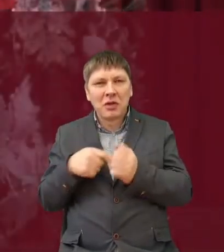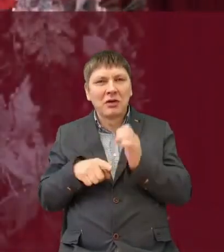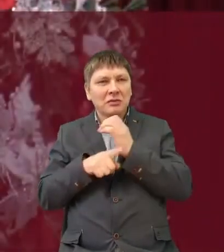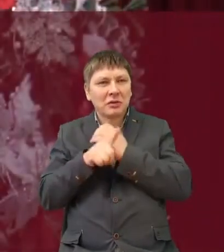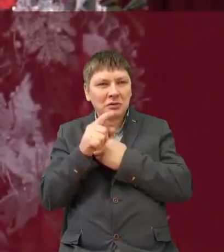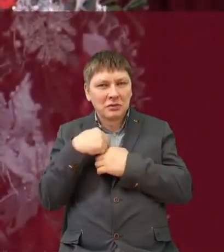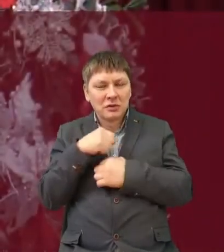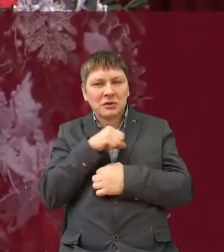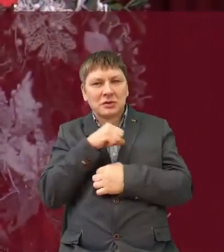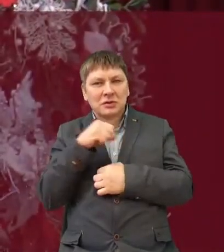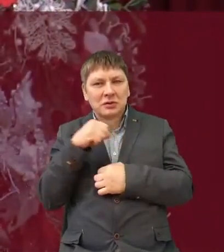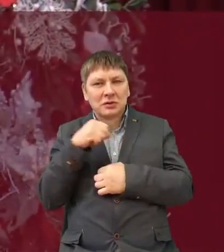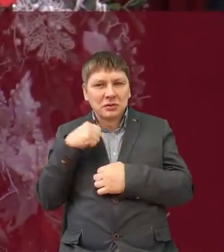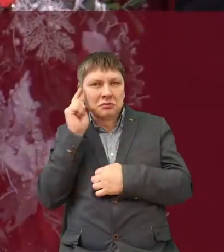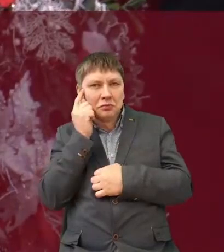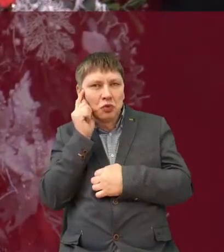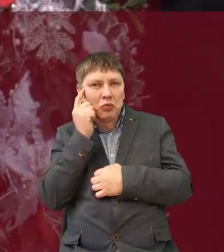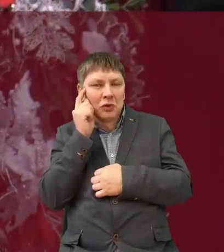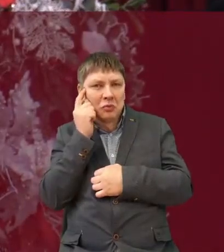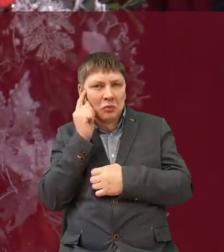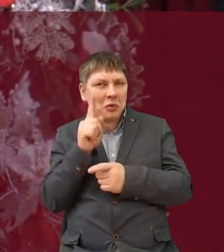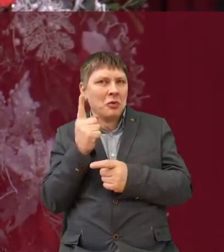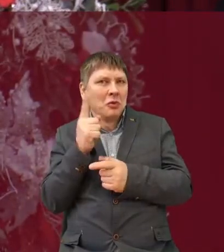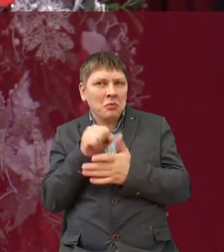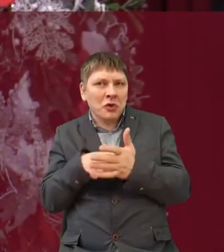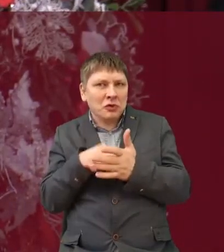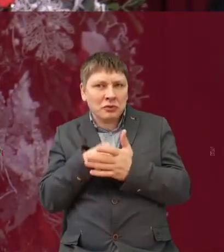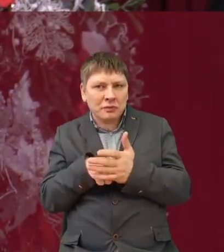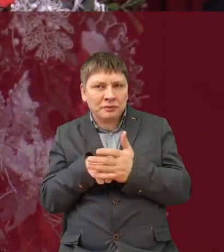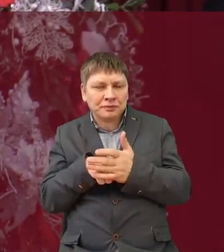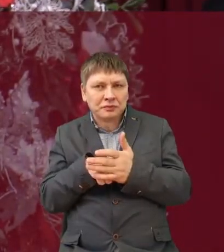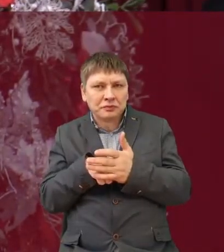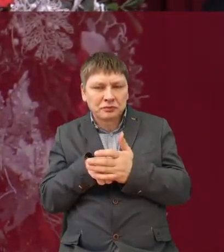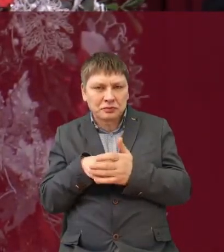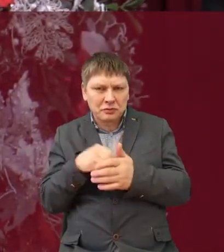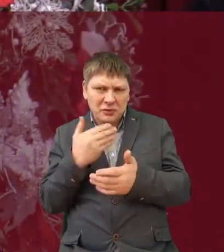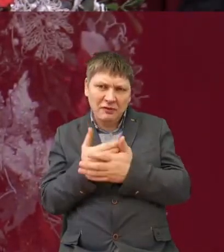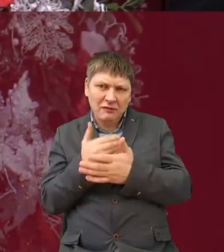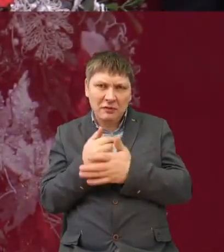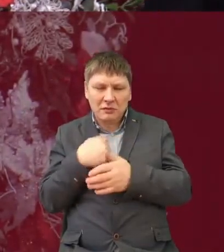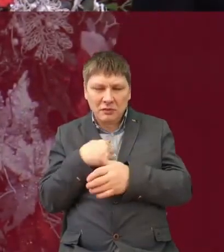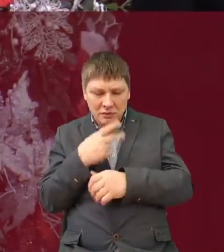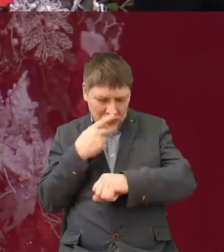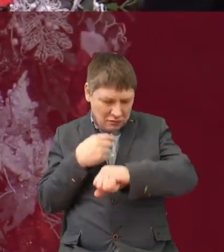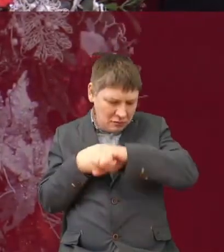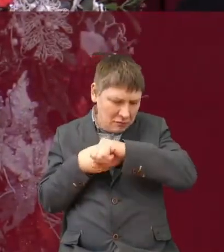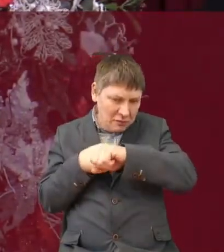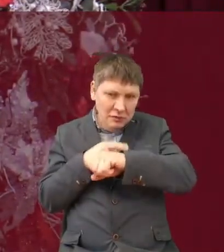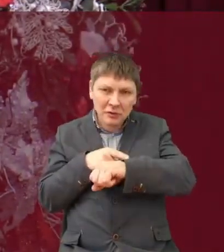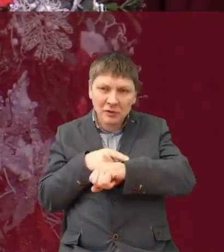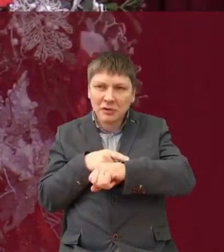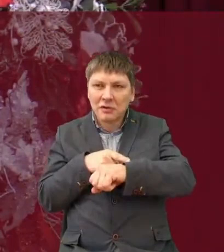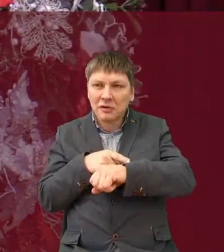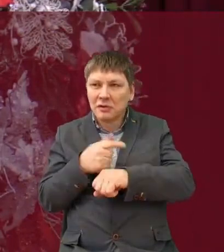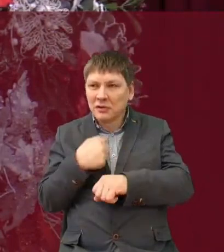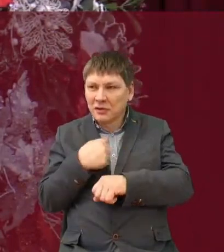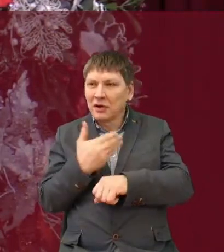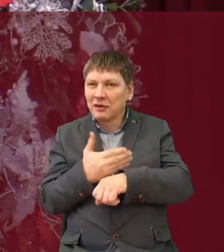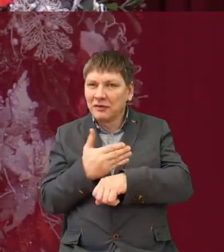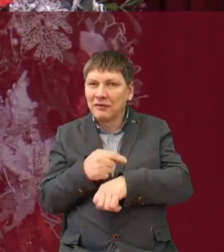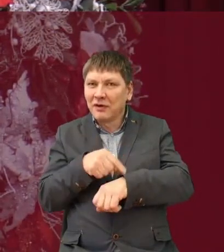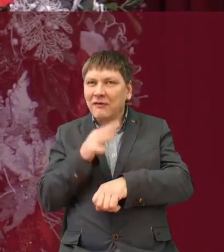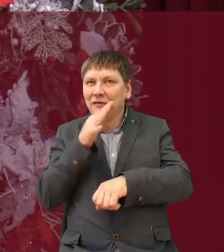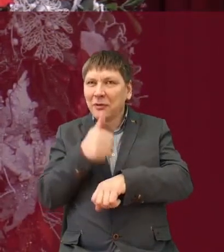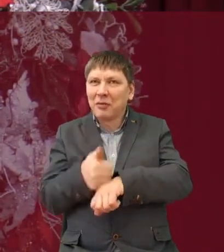начал понимать что наверное не так у меня или время идёт или неправильно взглянул на часы или может быть